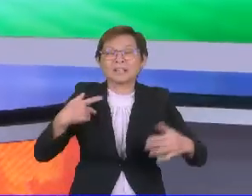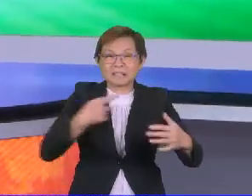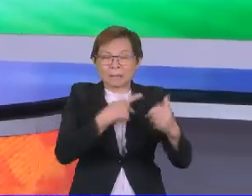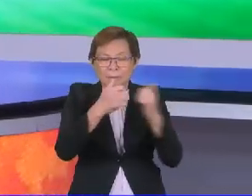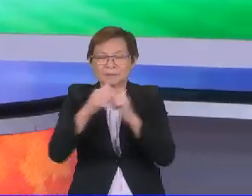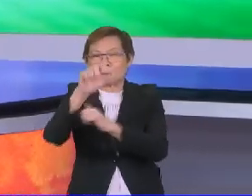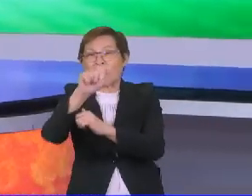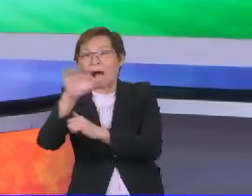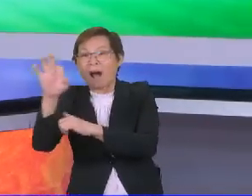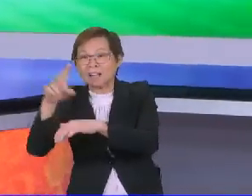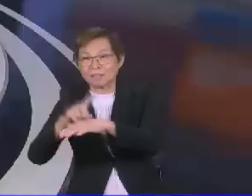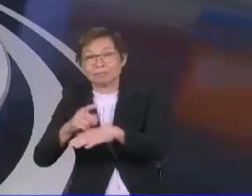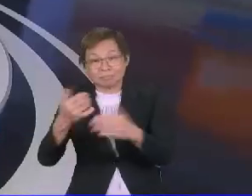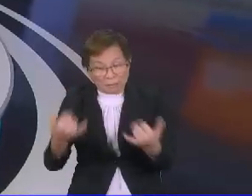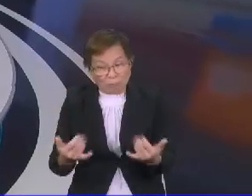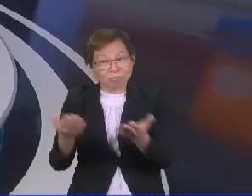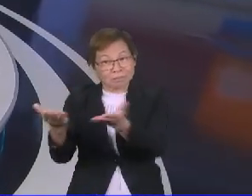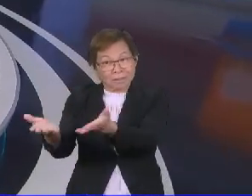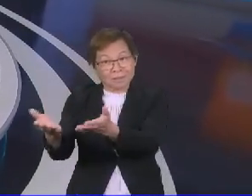yang kini berada di sana